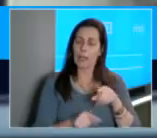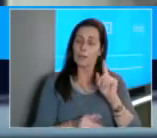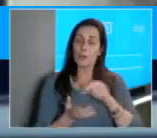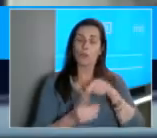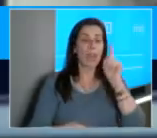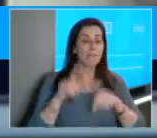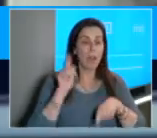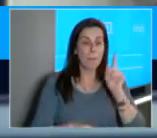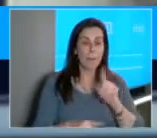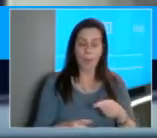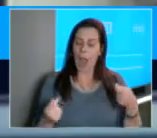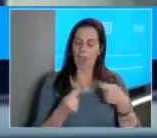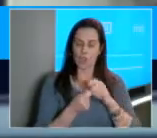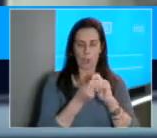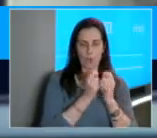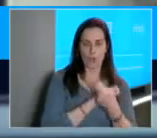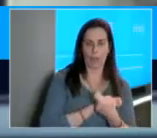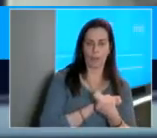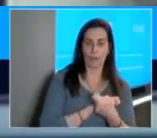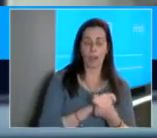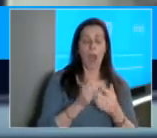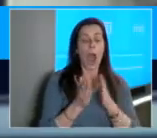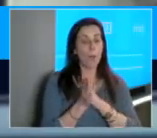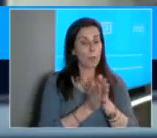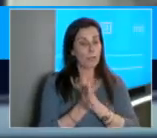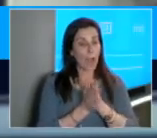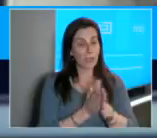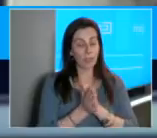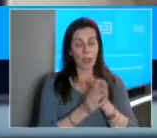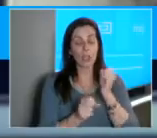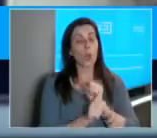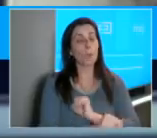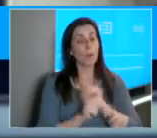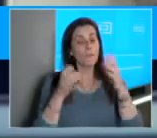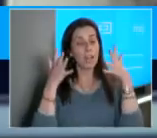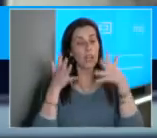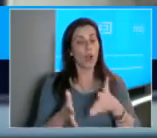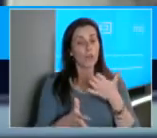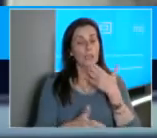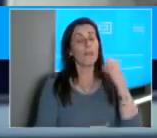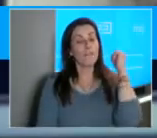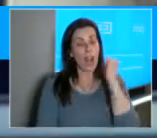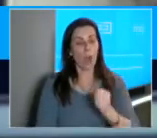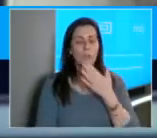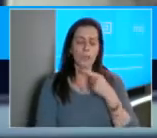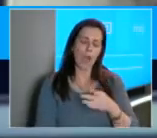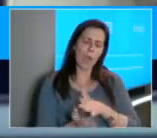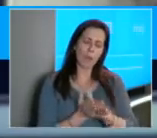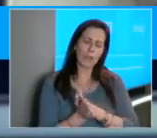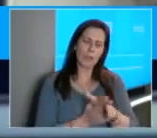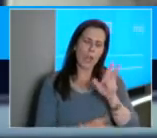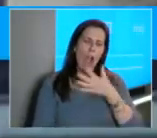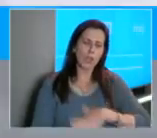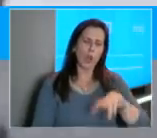לעת ההקשר משתנה, המוטיבציה לפגע, לתקוף ישראלים ולהרוג בנו, המוטיבציה